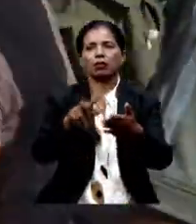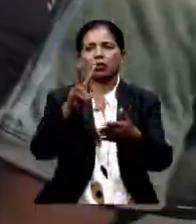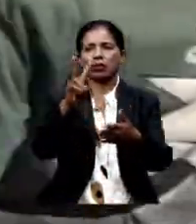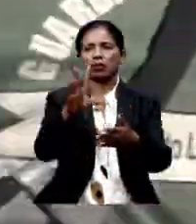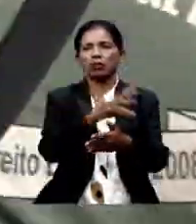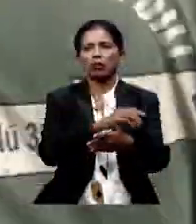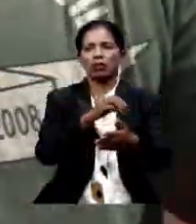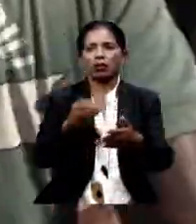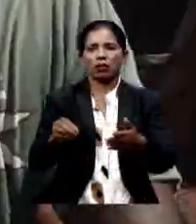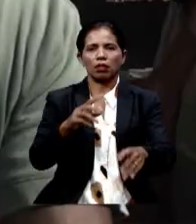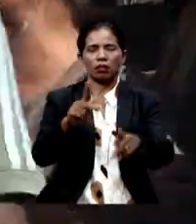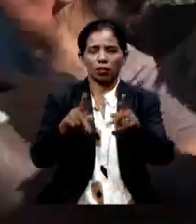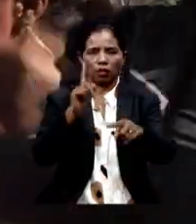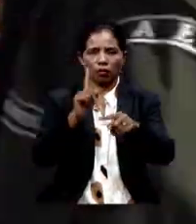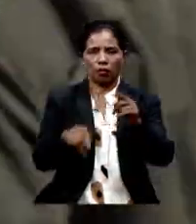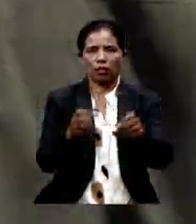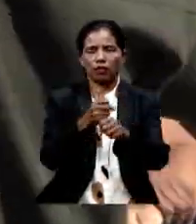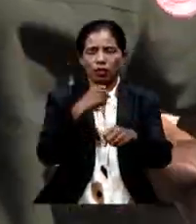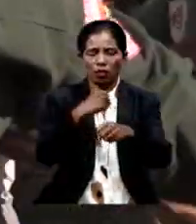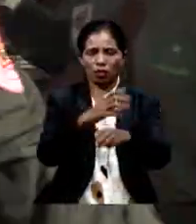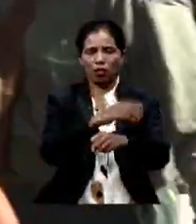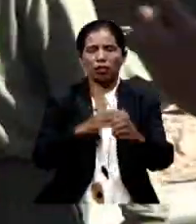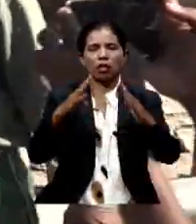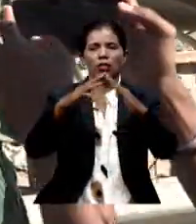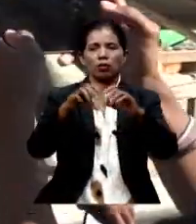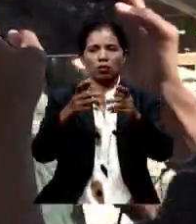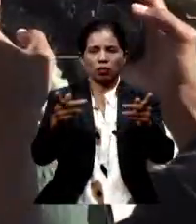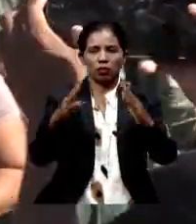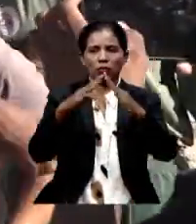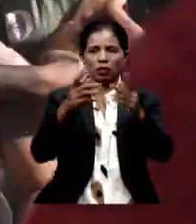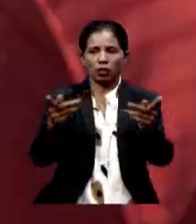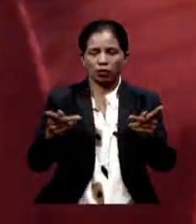evi bandu atu halu instalasaun ka konstrui uma iha fatin publiku